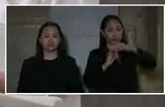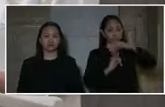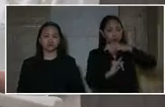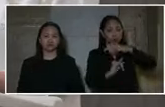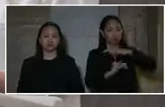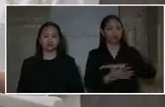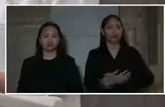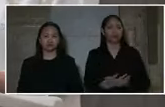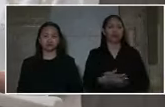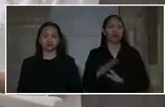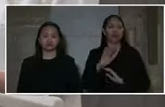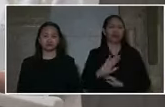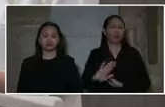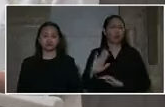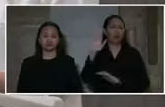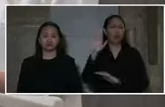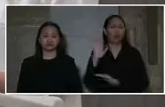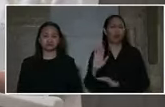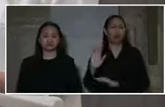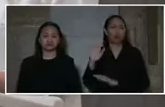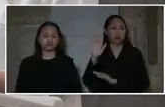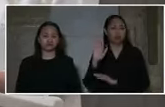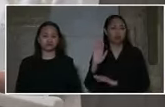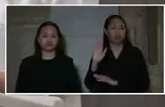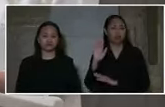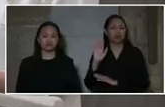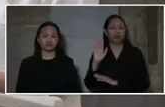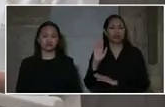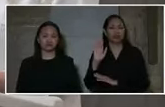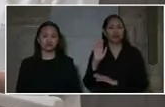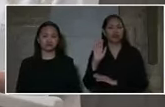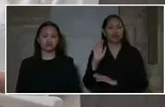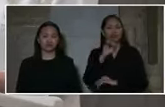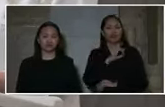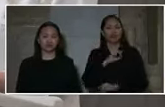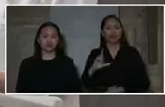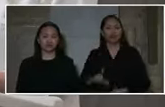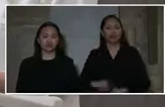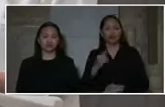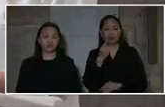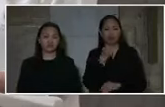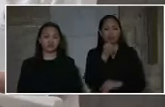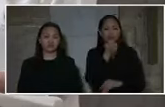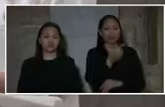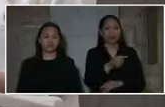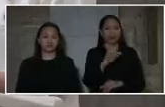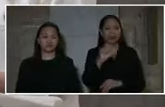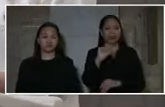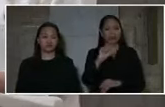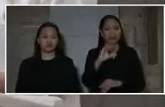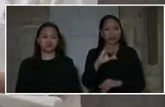Noong mga araw na iyon, ipinasabi ng Panginoon kay Akas,